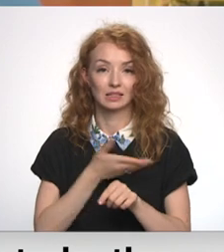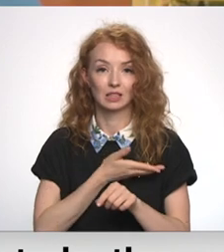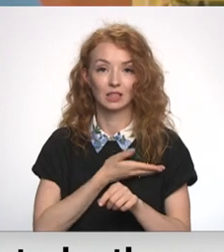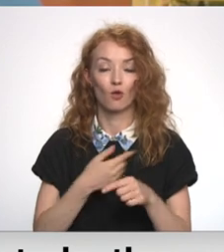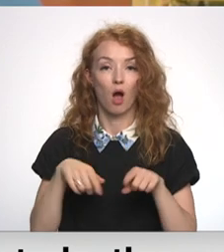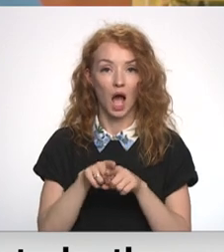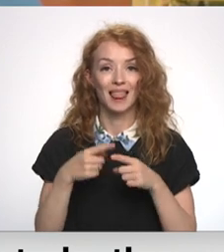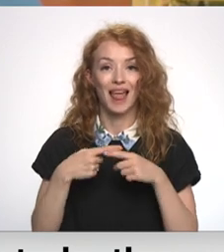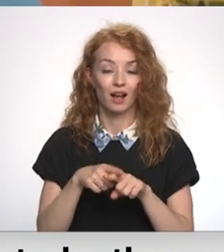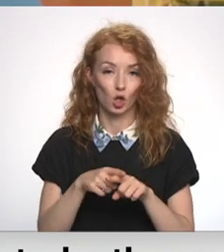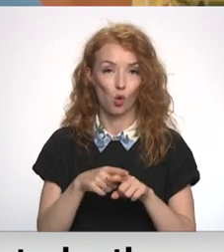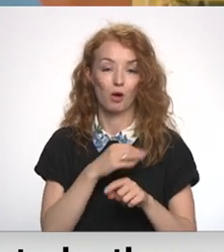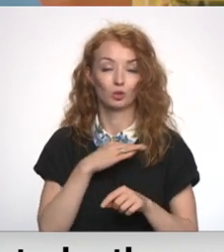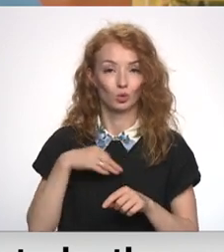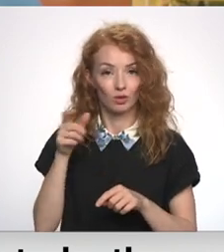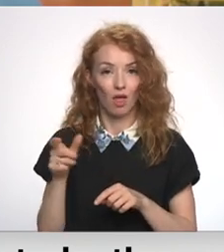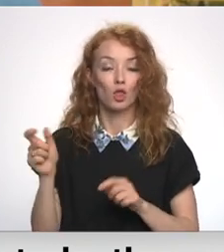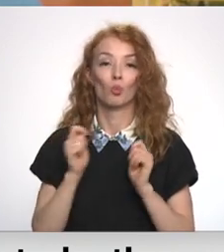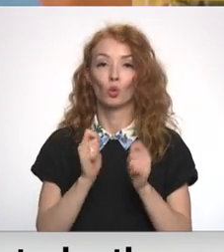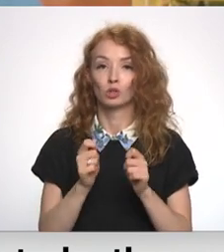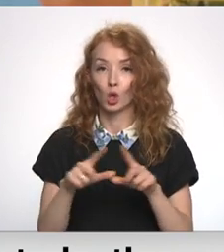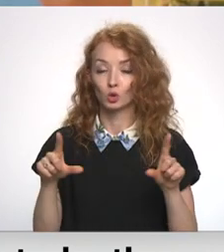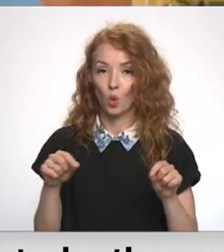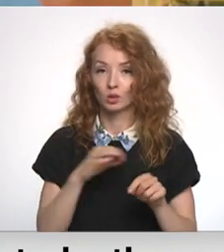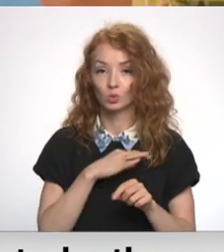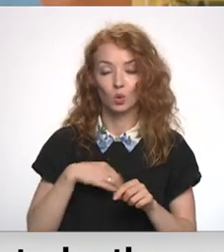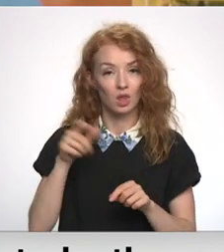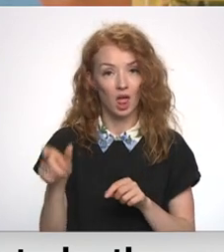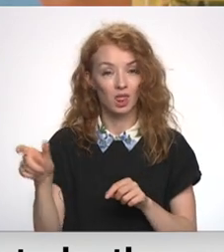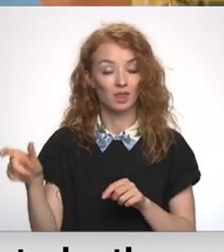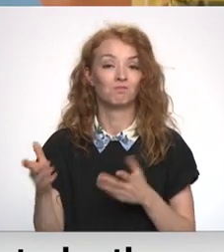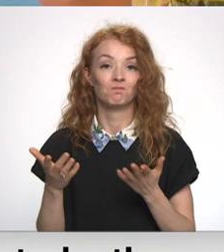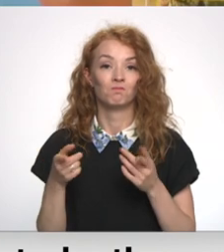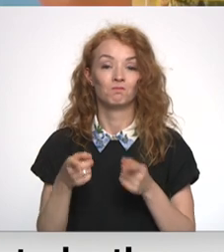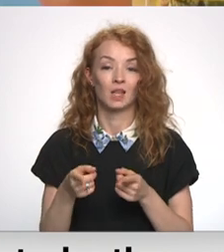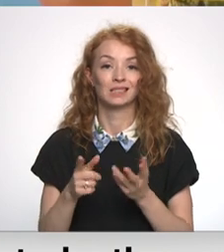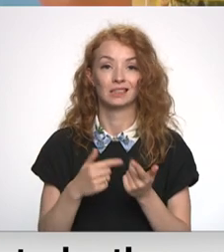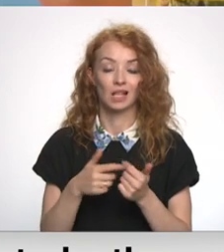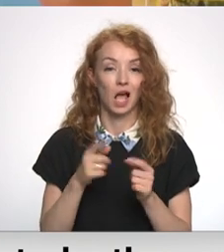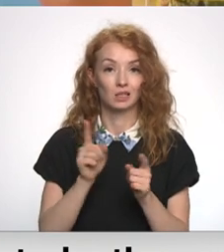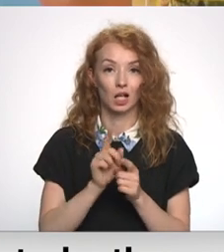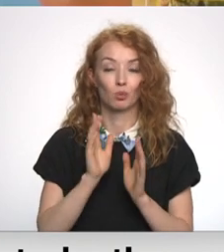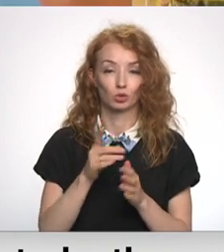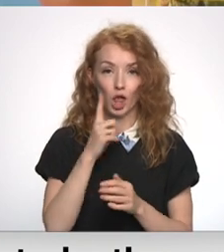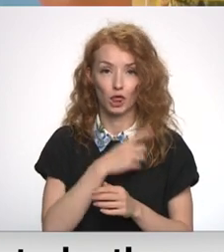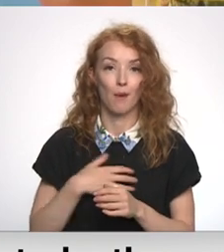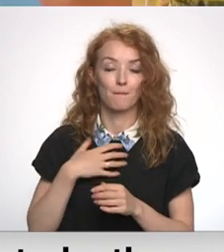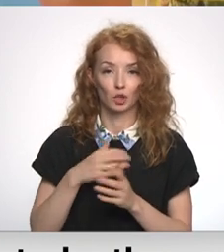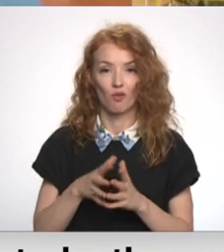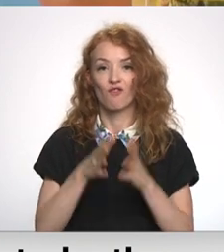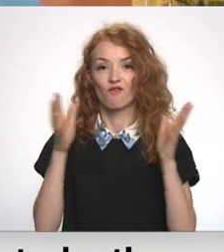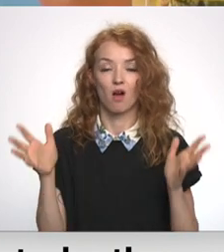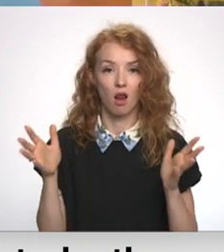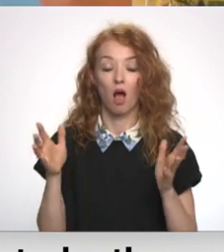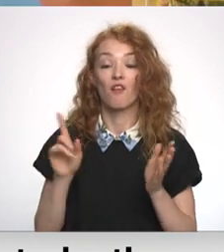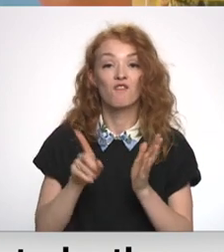tehnikums audzēkņi, ja, un muzikas skolas audzēkņi, tā kā tas skaits priekš viņiem arī būs nepieciešams. Un lielāku skaitu